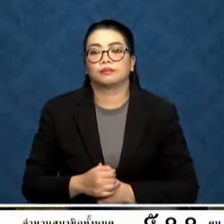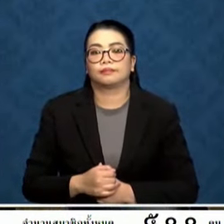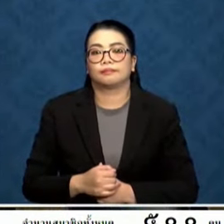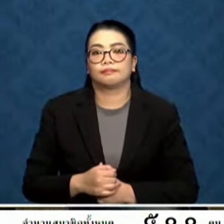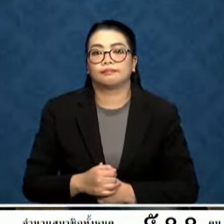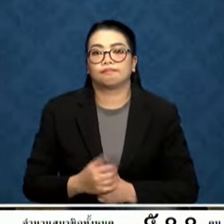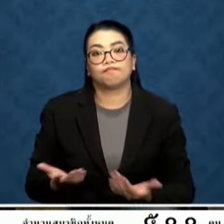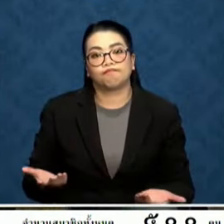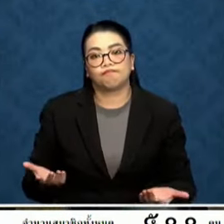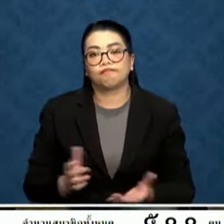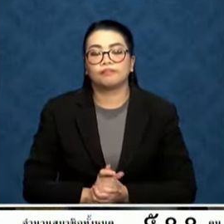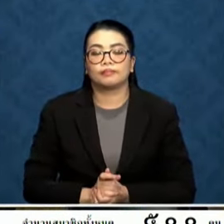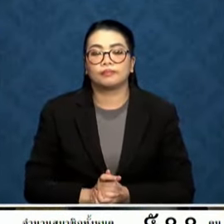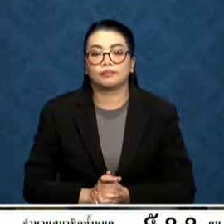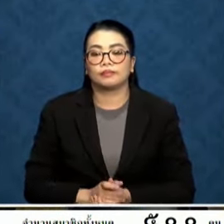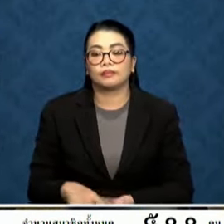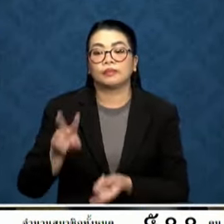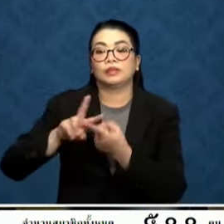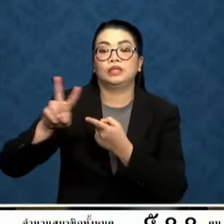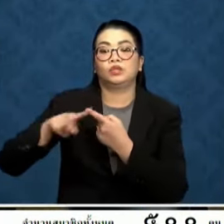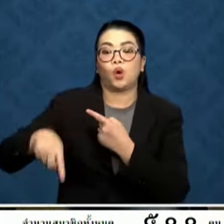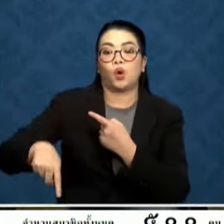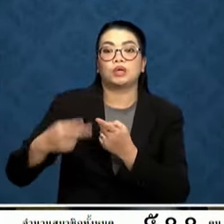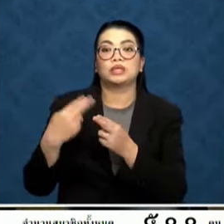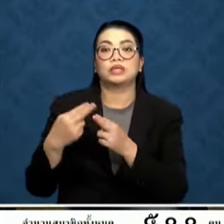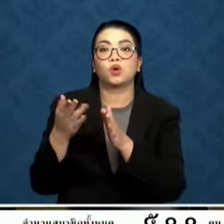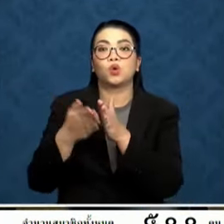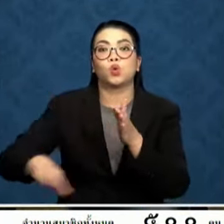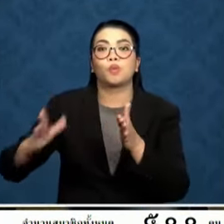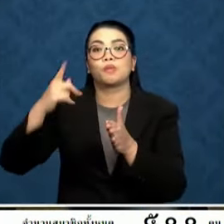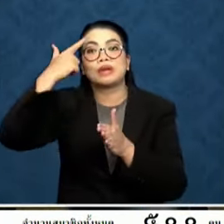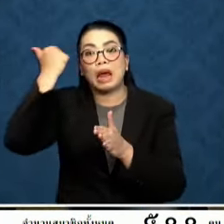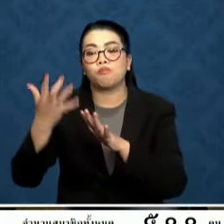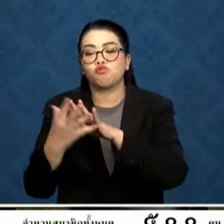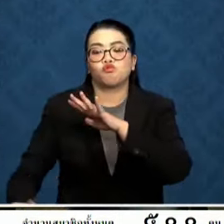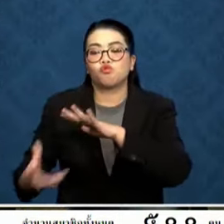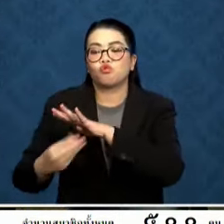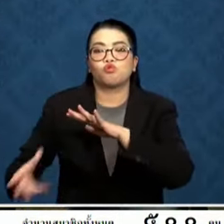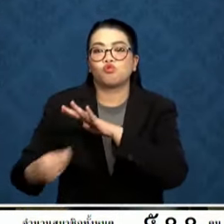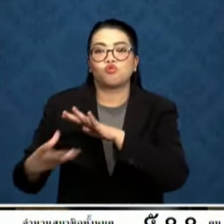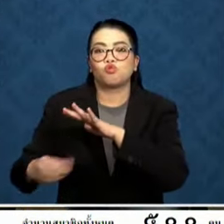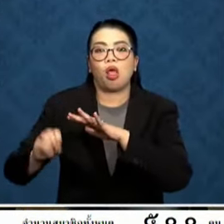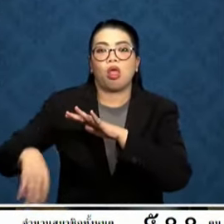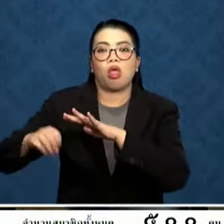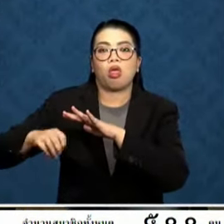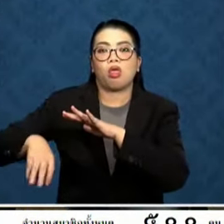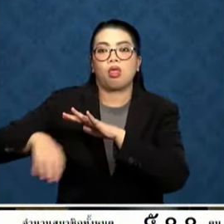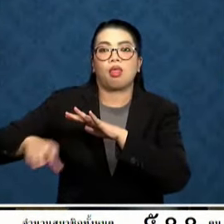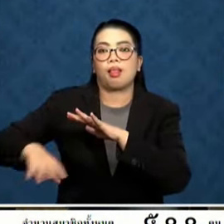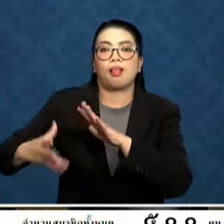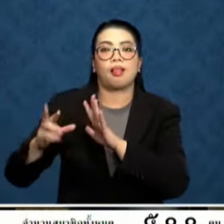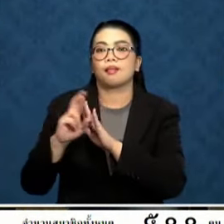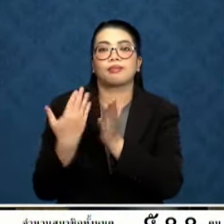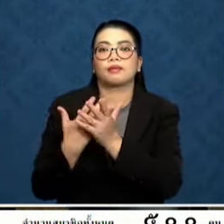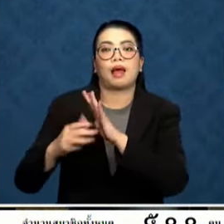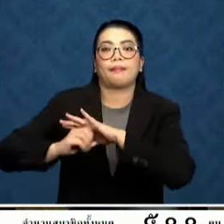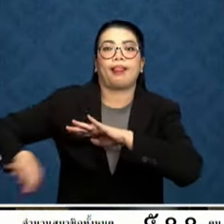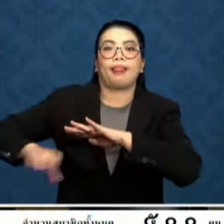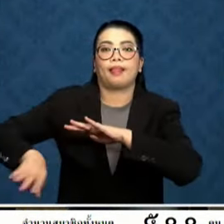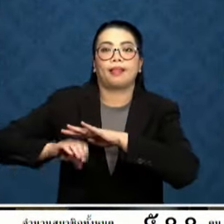ครับหลุมดำหลุมที่ 2ที่จะดูดเงินที่กระตุ้นการบริโภคออกไปจากระบบเศรษฐกิจใน